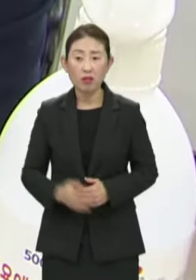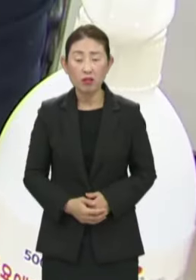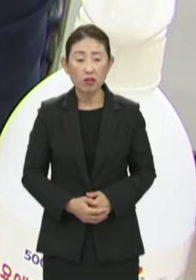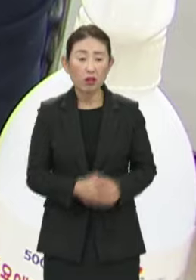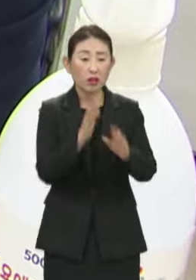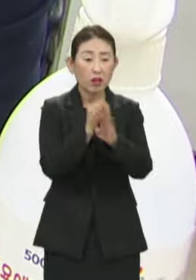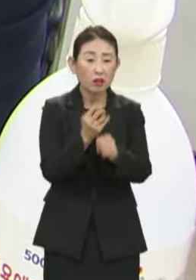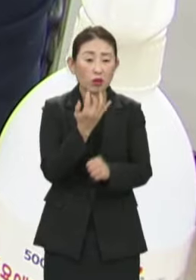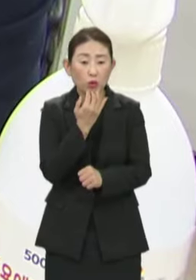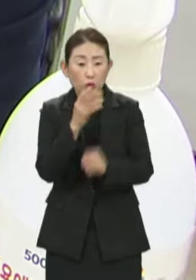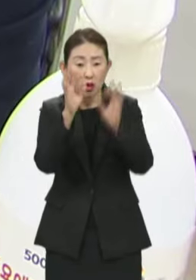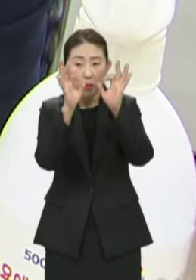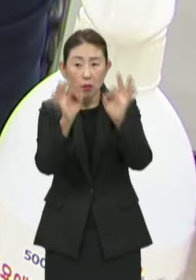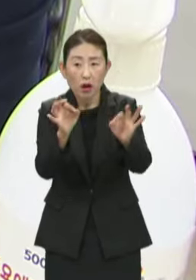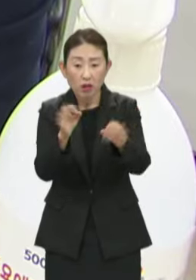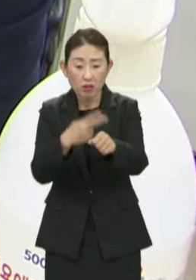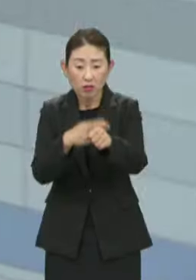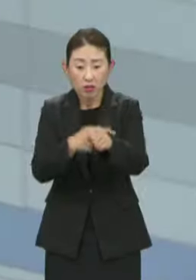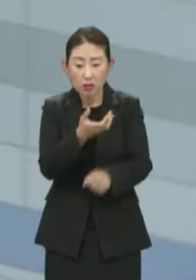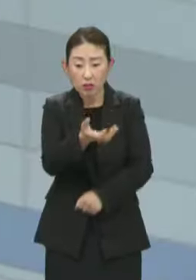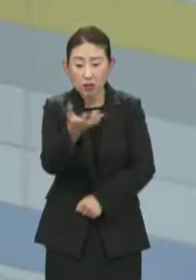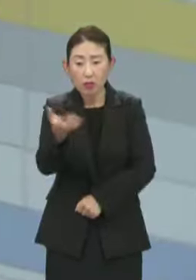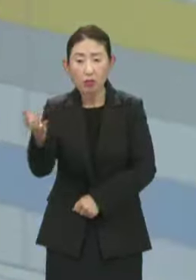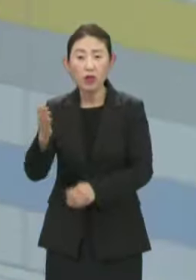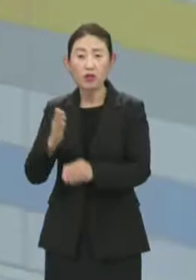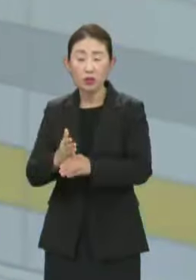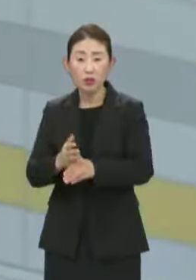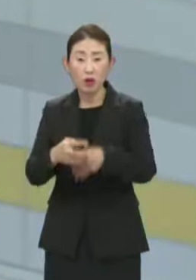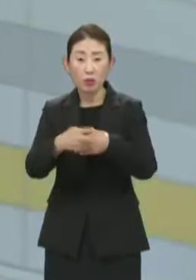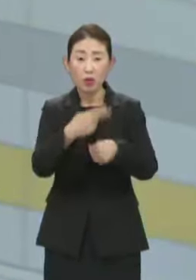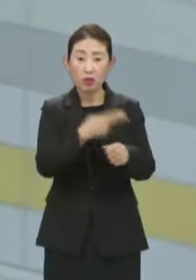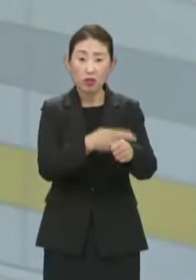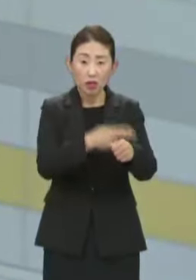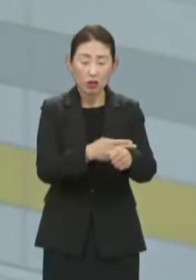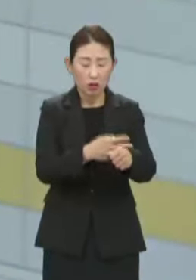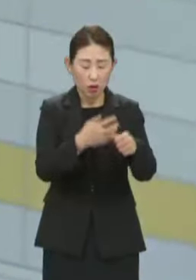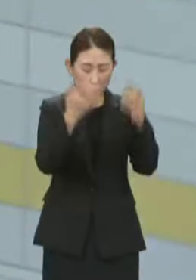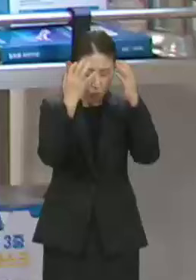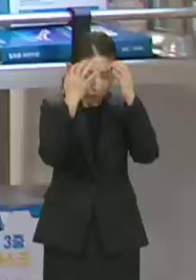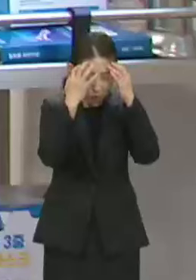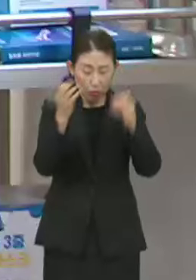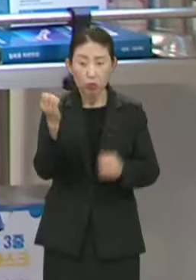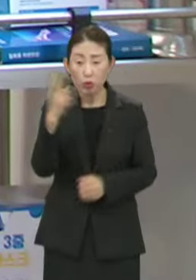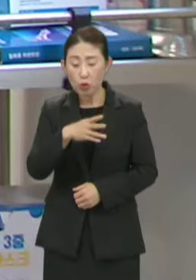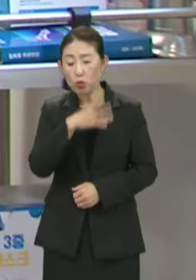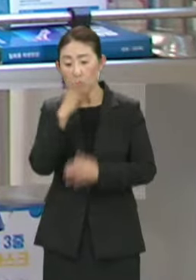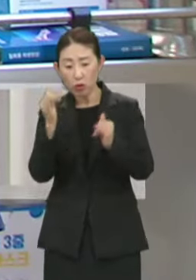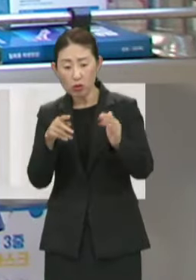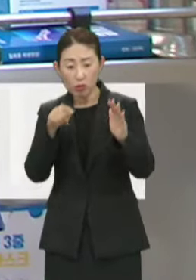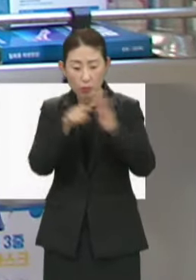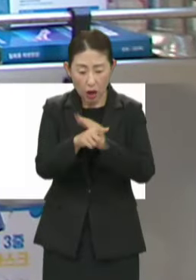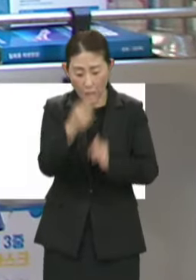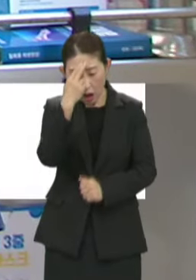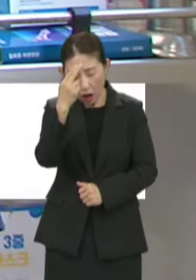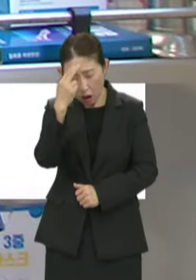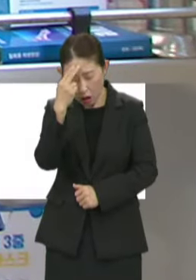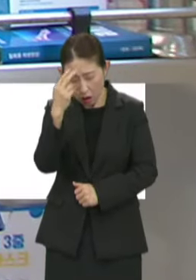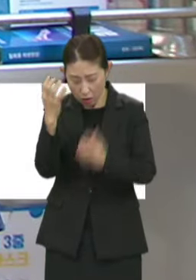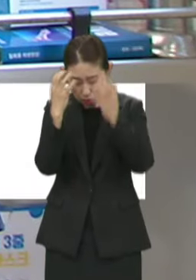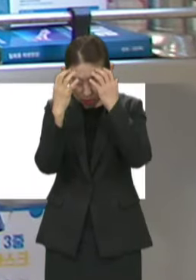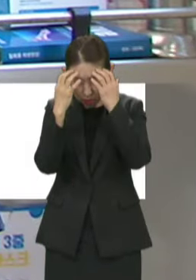날짜와 요일에 따라 근무 장소가 바뀌다 보니 공보의와 어르신 모두 고충이 큽니다. 지금 당장 이제